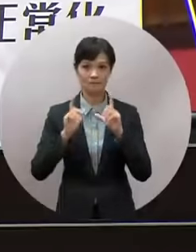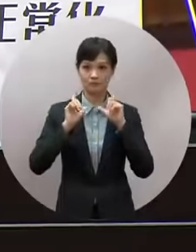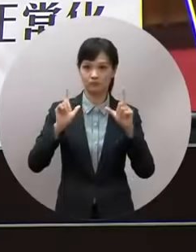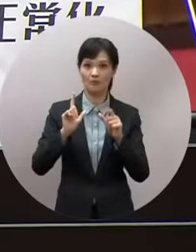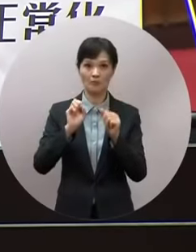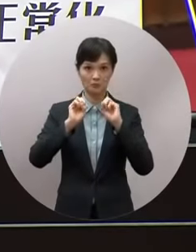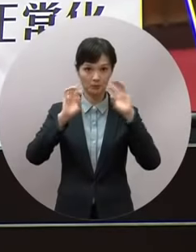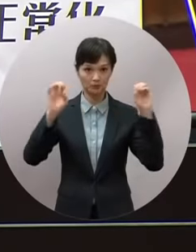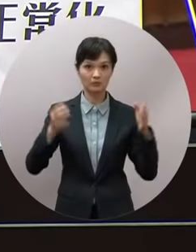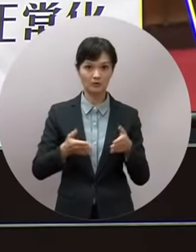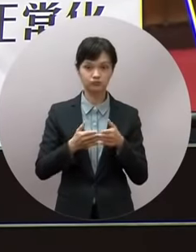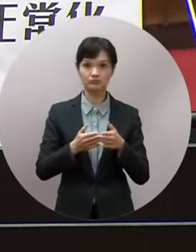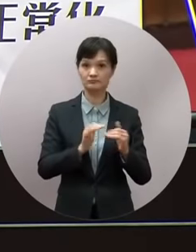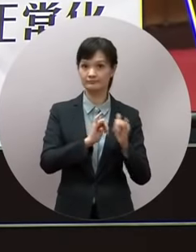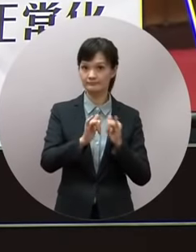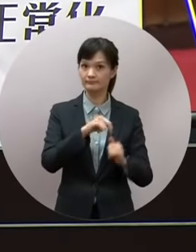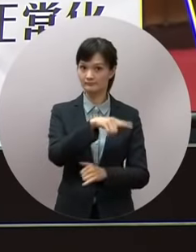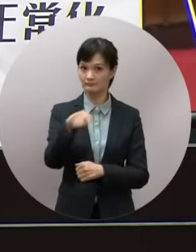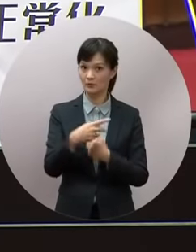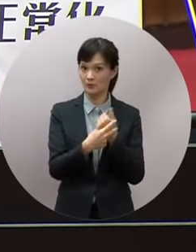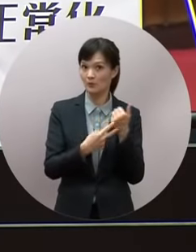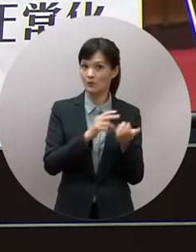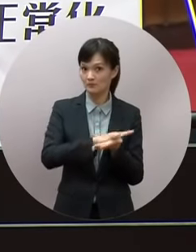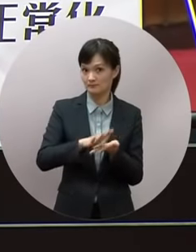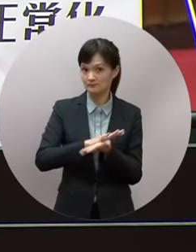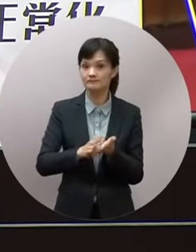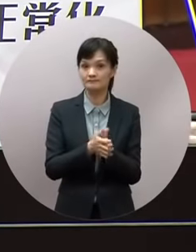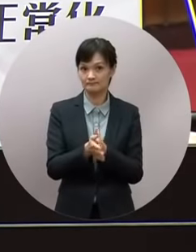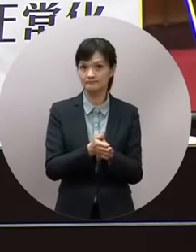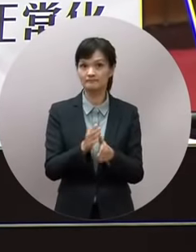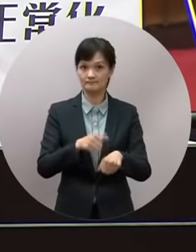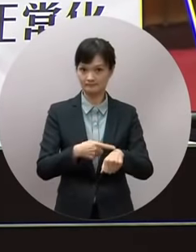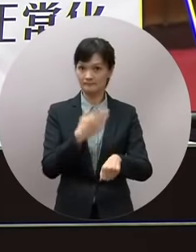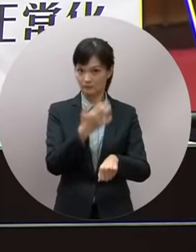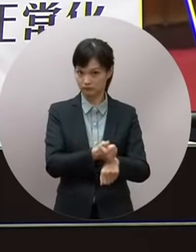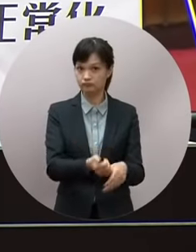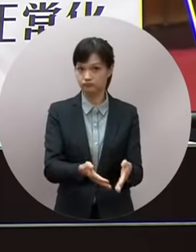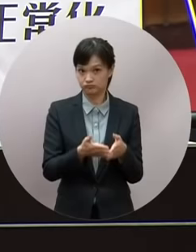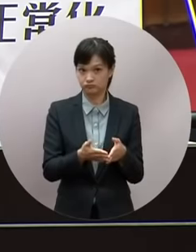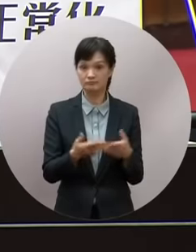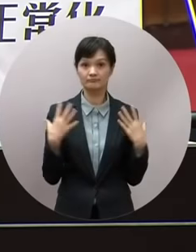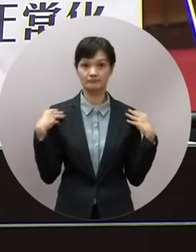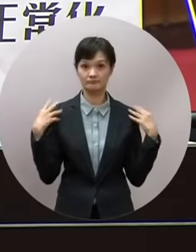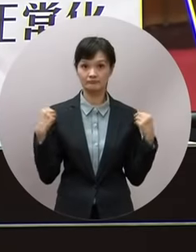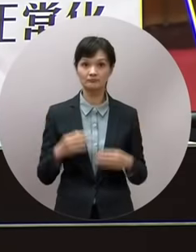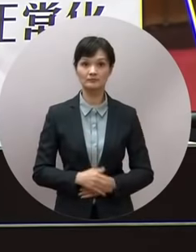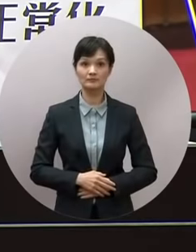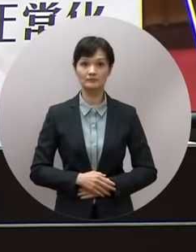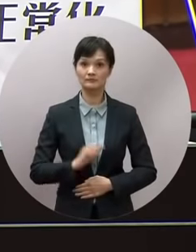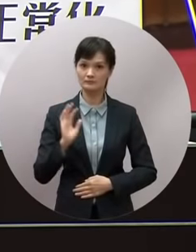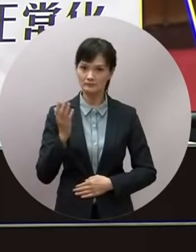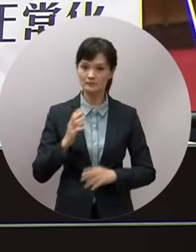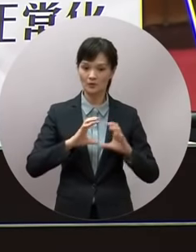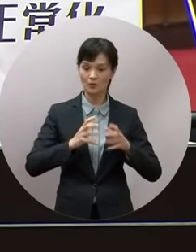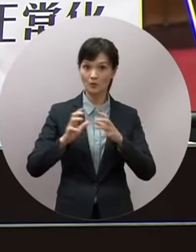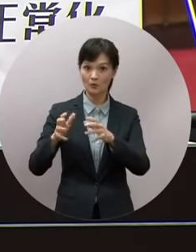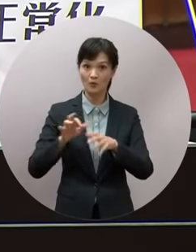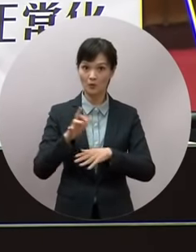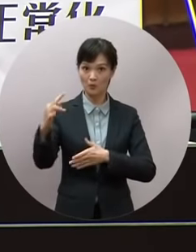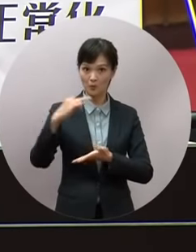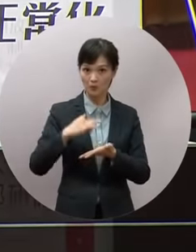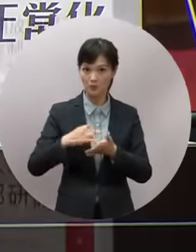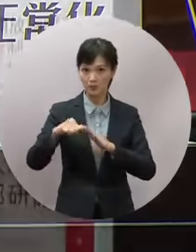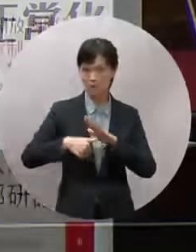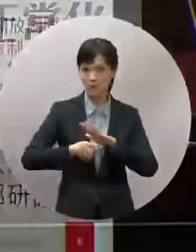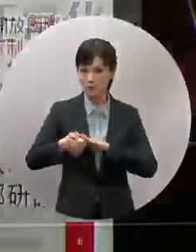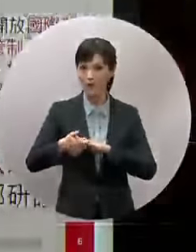还是要做好卫生习惯。下一页。但是国境看来还是要严管，